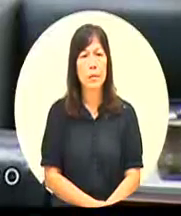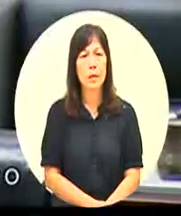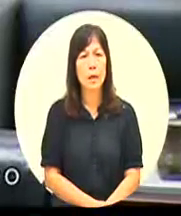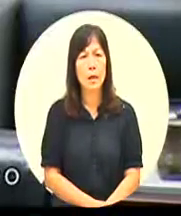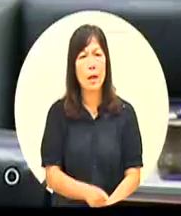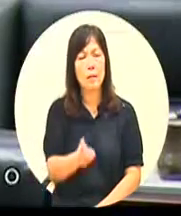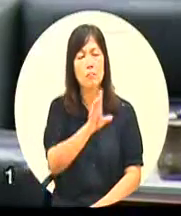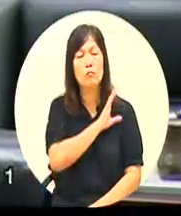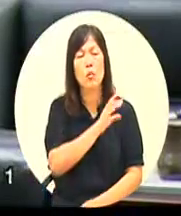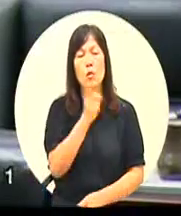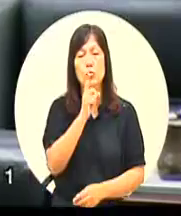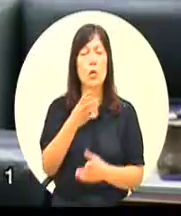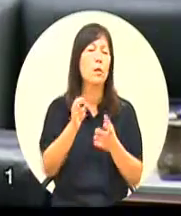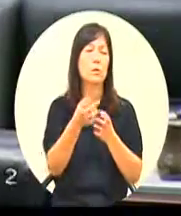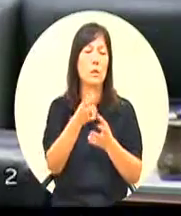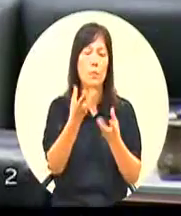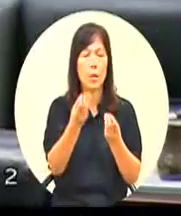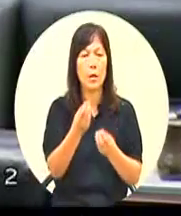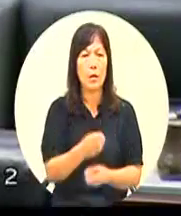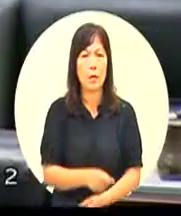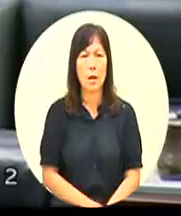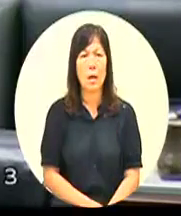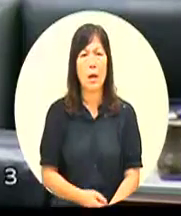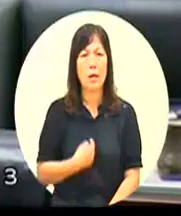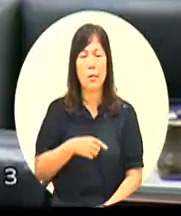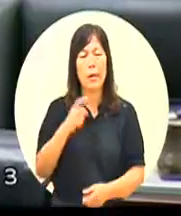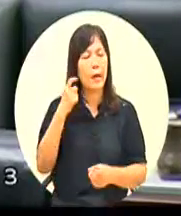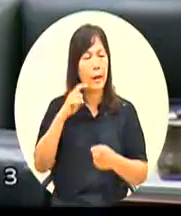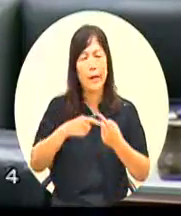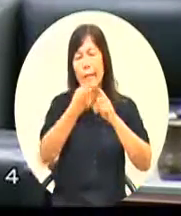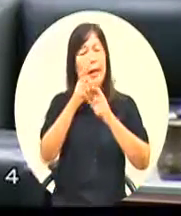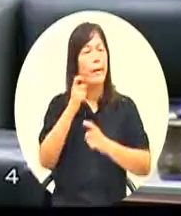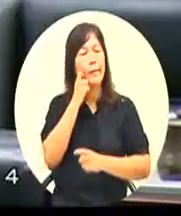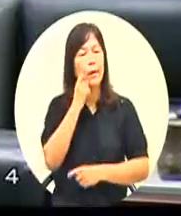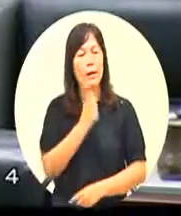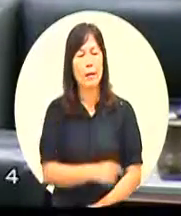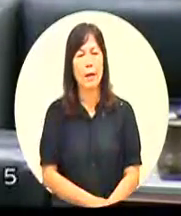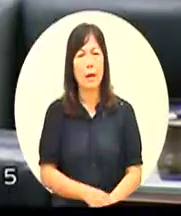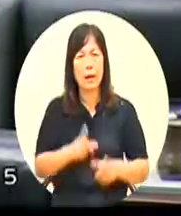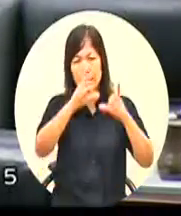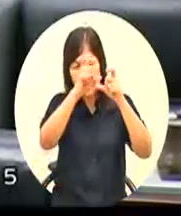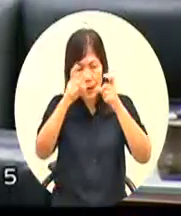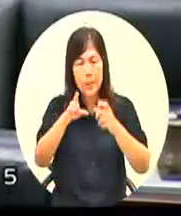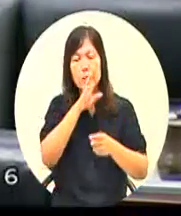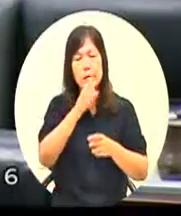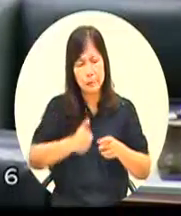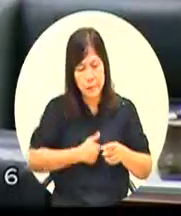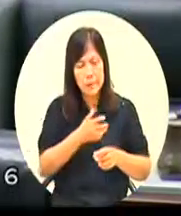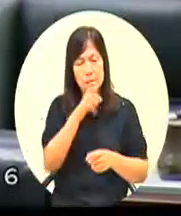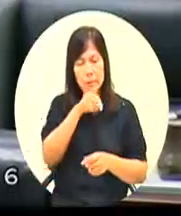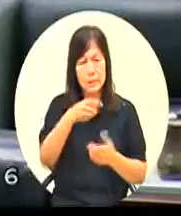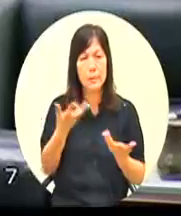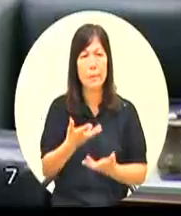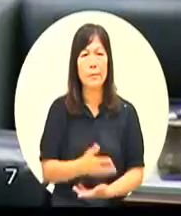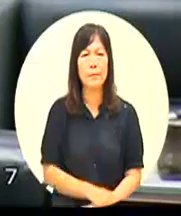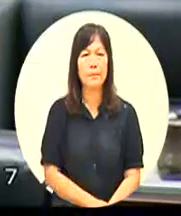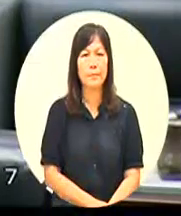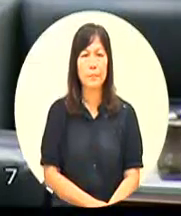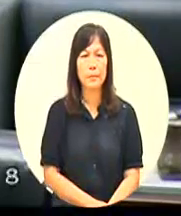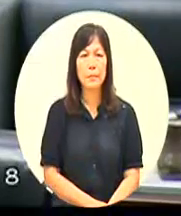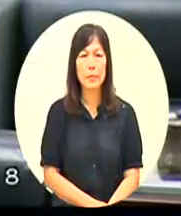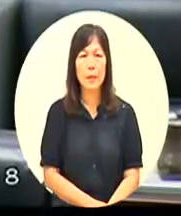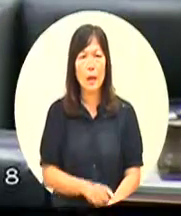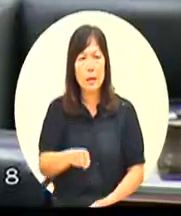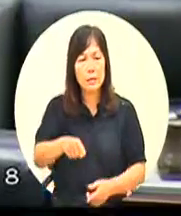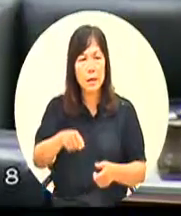当然你可以都可以说没有钱啊，我也难跟你辩解啦、啊。但是照片就是照片，就是事实的问题啦、啊。对对，这